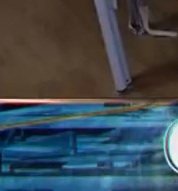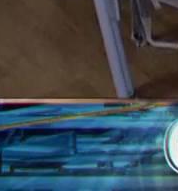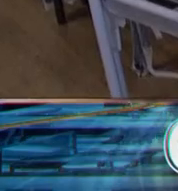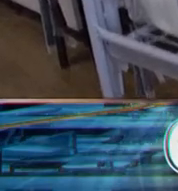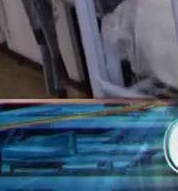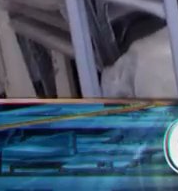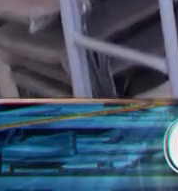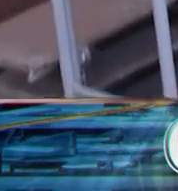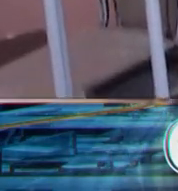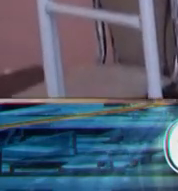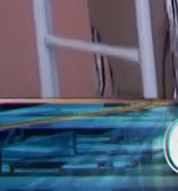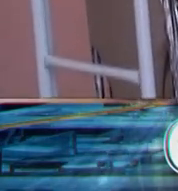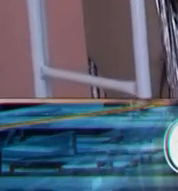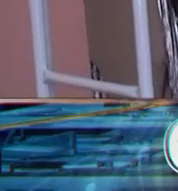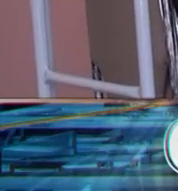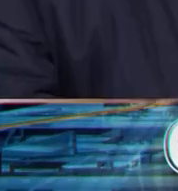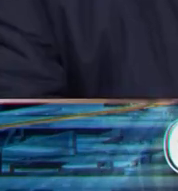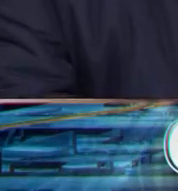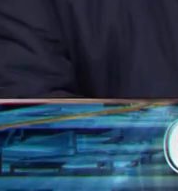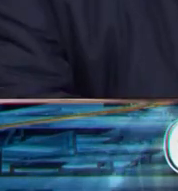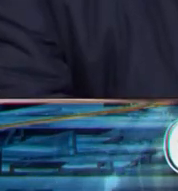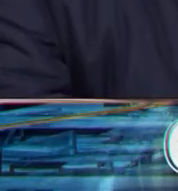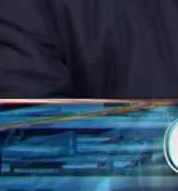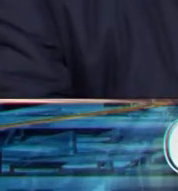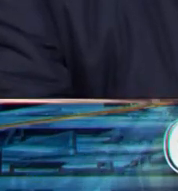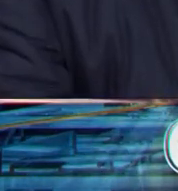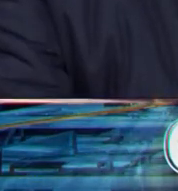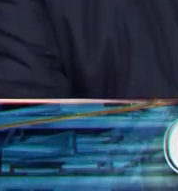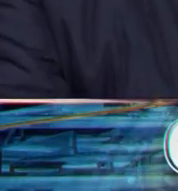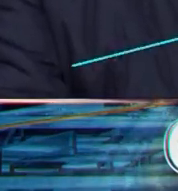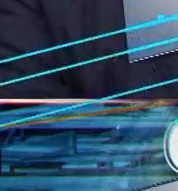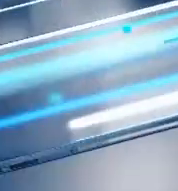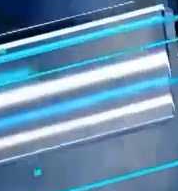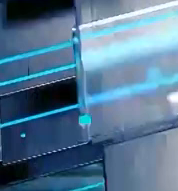Неудовлетворительно. Глава ЖТСУ раскритиковал ход строительства студенческого общежития.